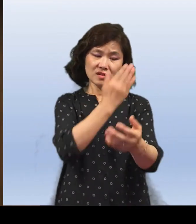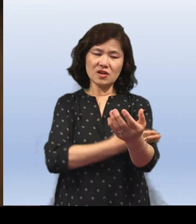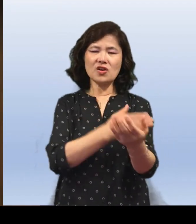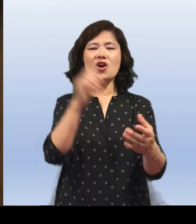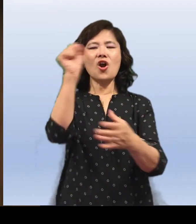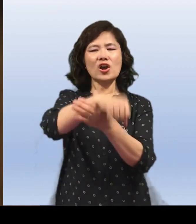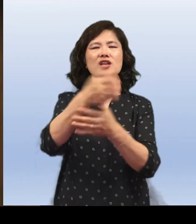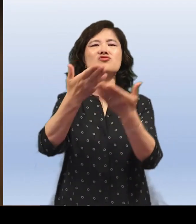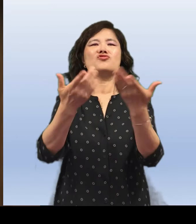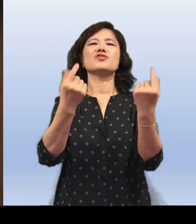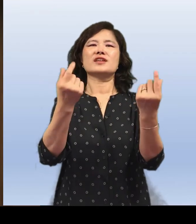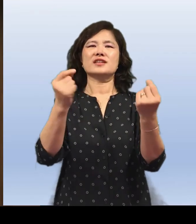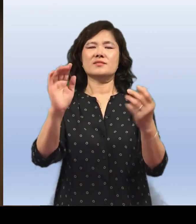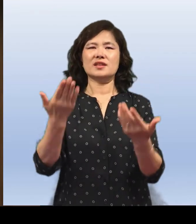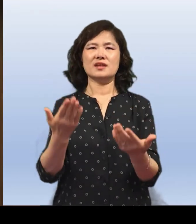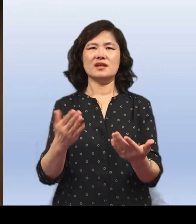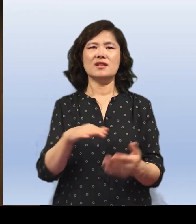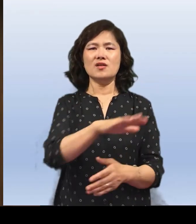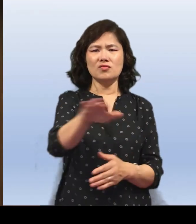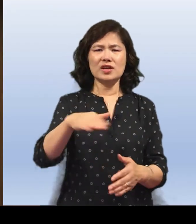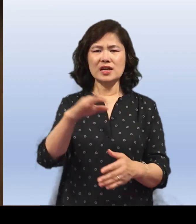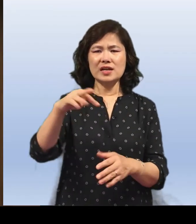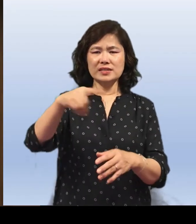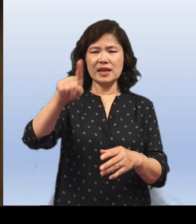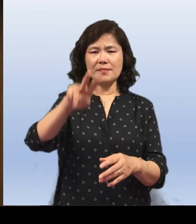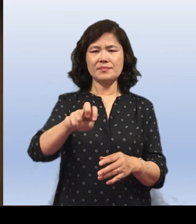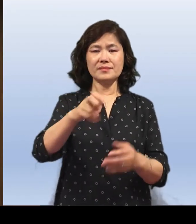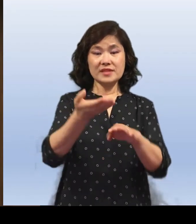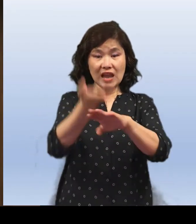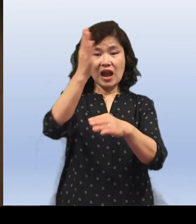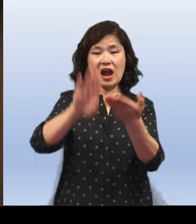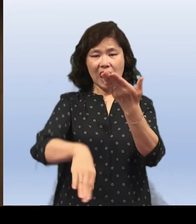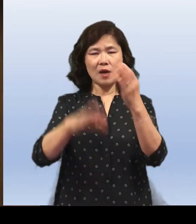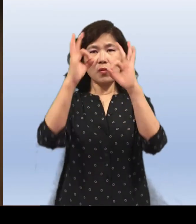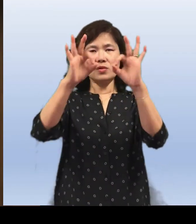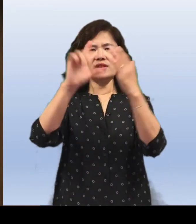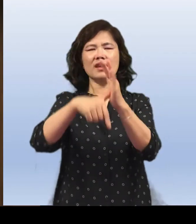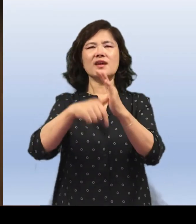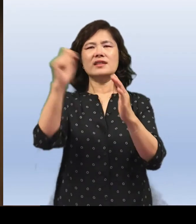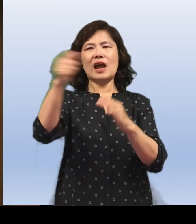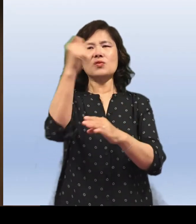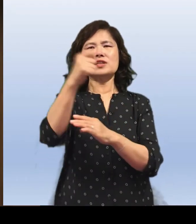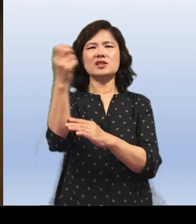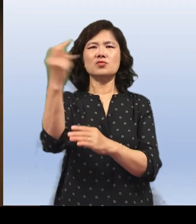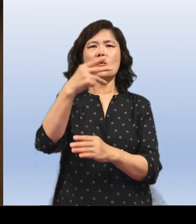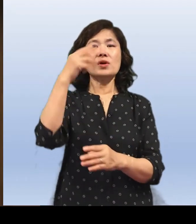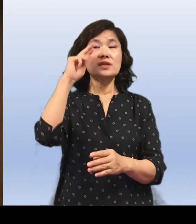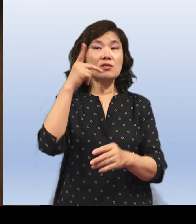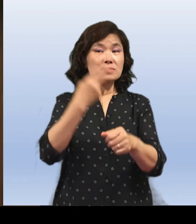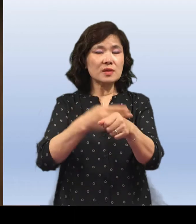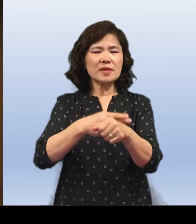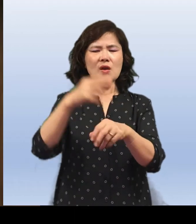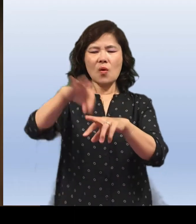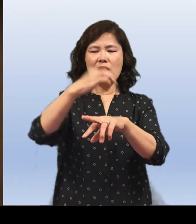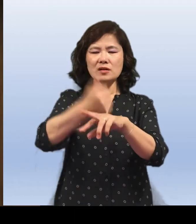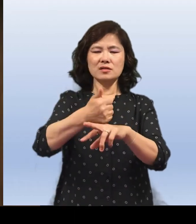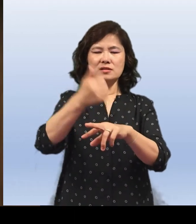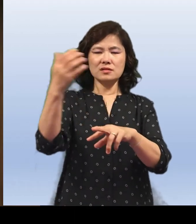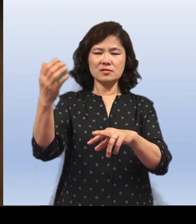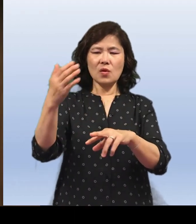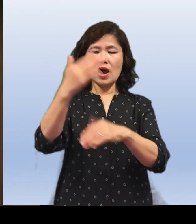허락하는 것이었습니다. 우리가 사무엘 상하를 보았을 때에 다윗이 그리고 사울이 왕으로 하나님